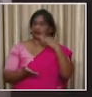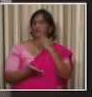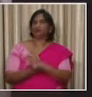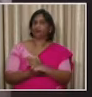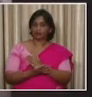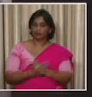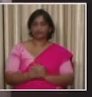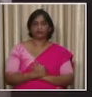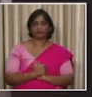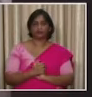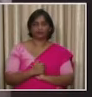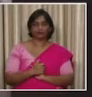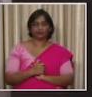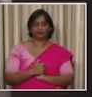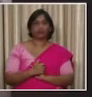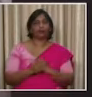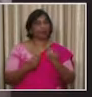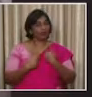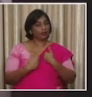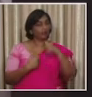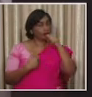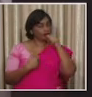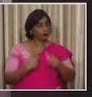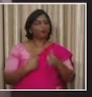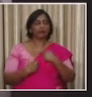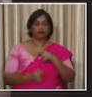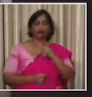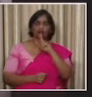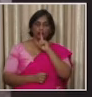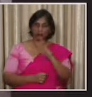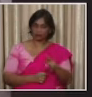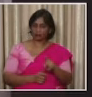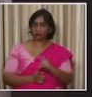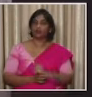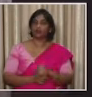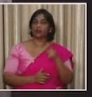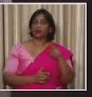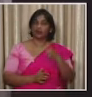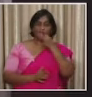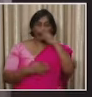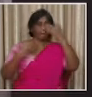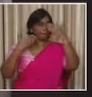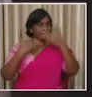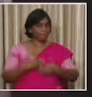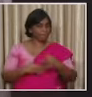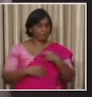කරන්න. අපි පැහැදිලිව ප්‍රකාශ කරනවා මේ ලවණ